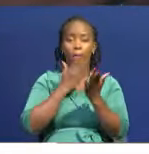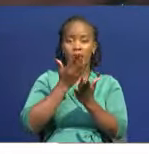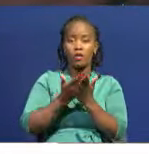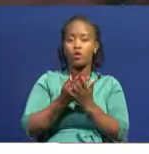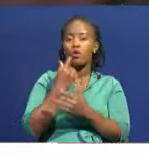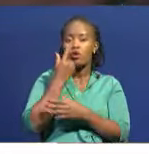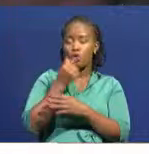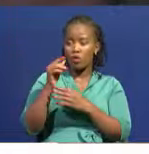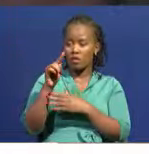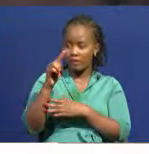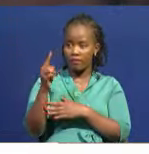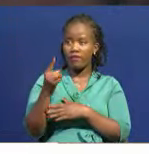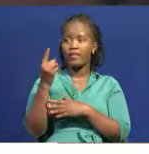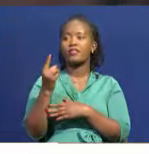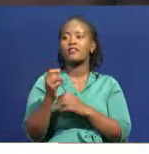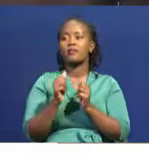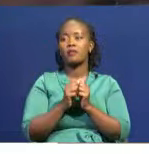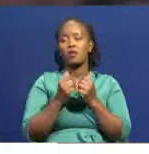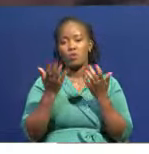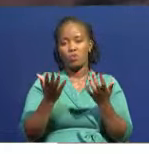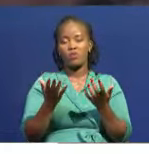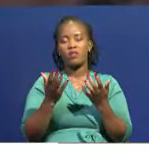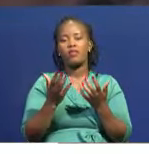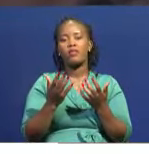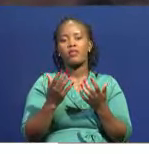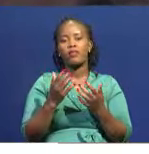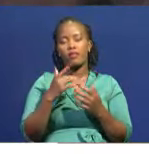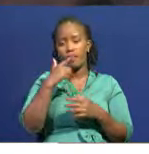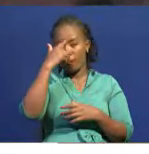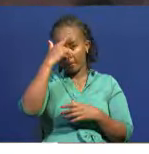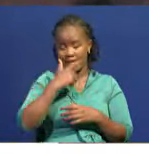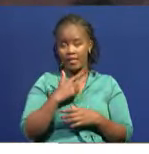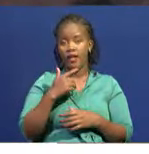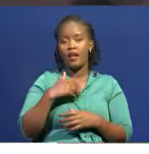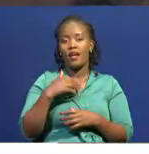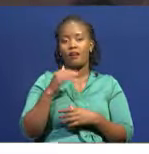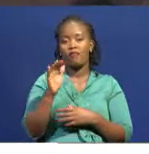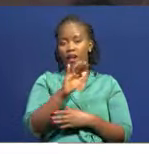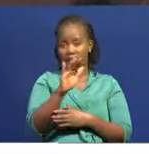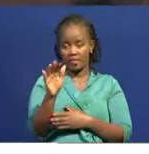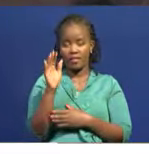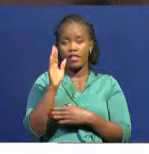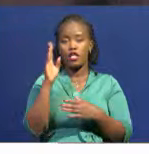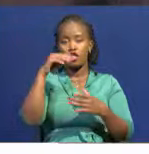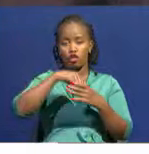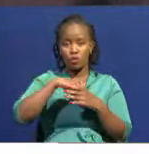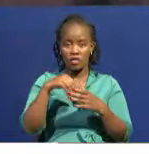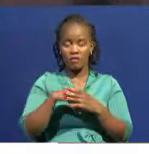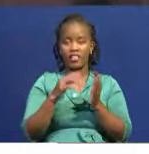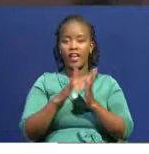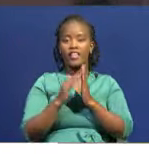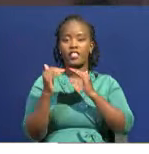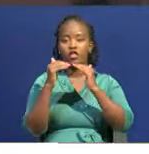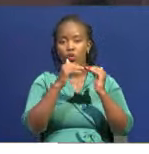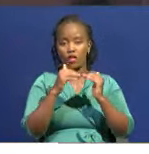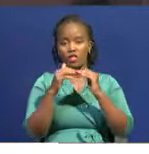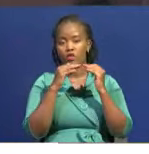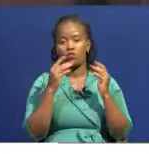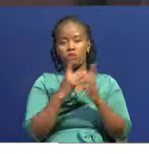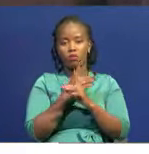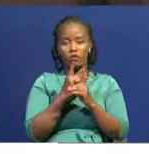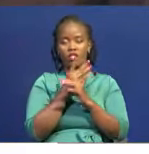kwanza mwenye matatizo ya kuona, ametoa wito wa ujumuishwaji na usawa kwa watu wenye